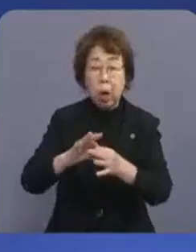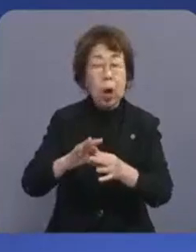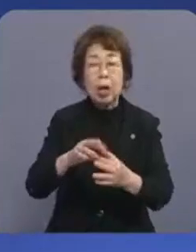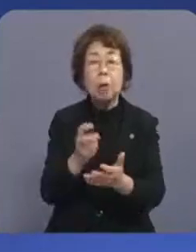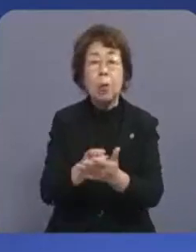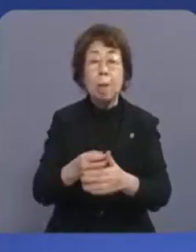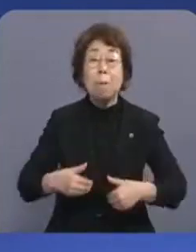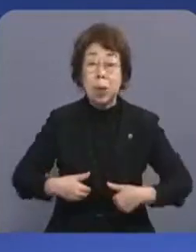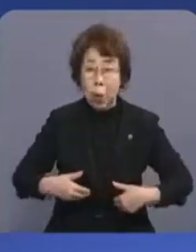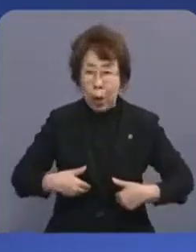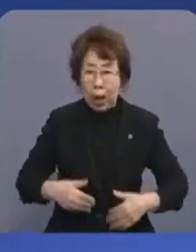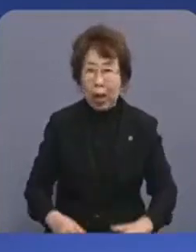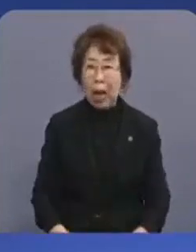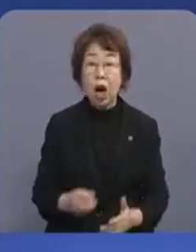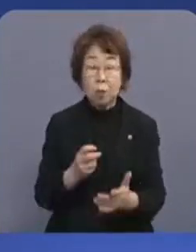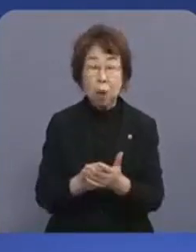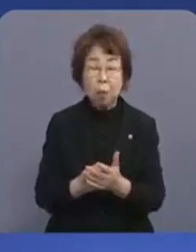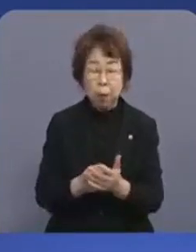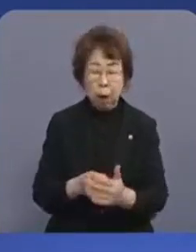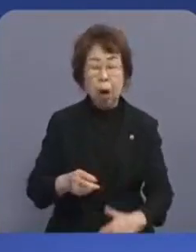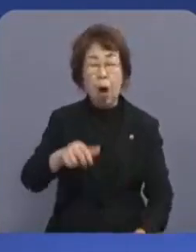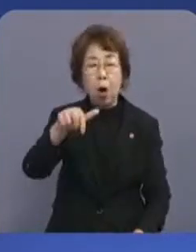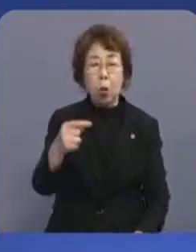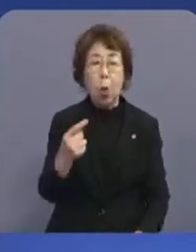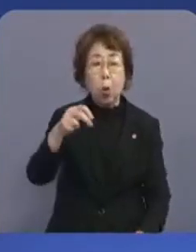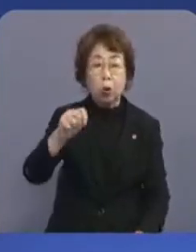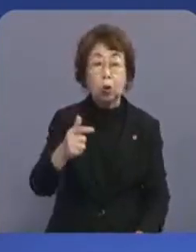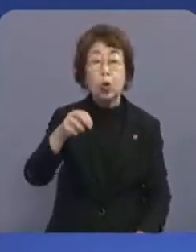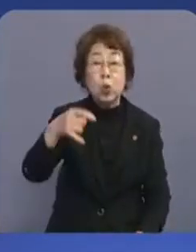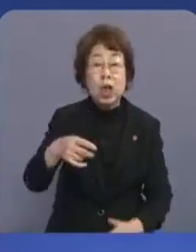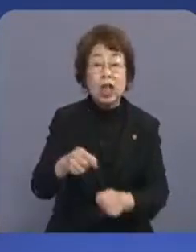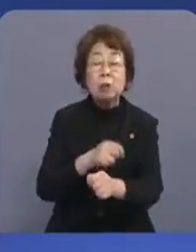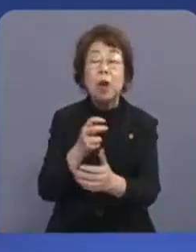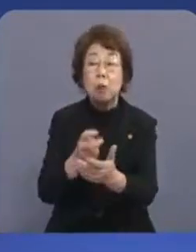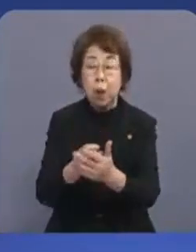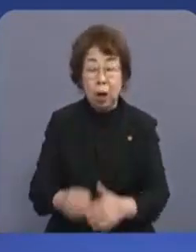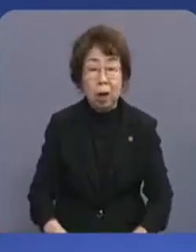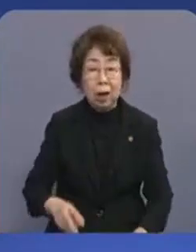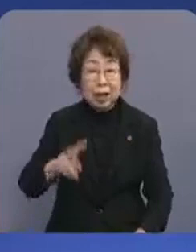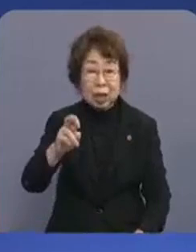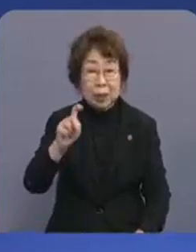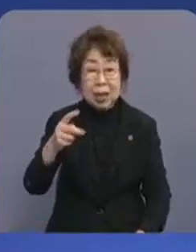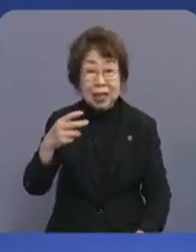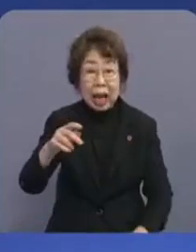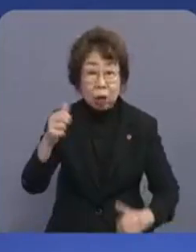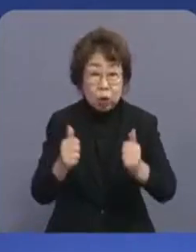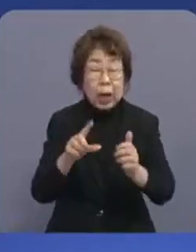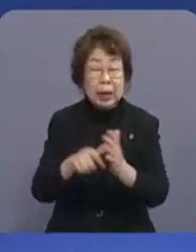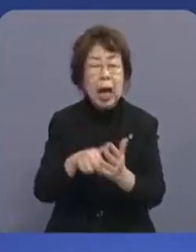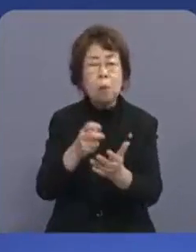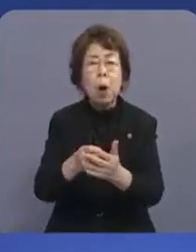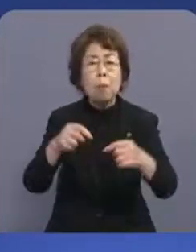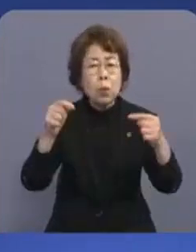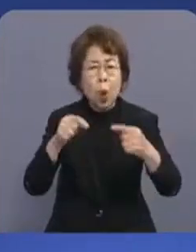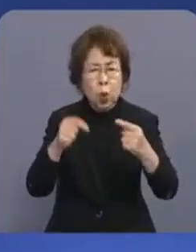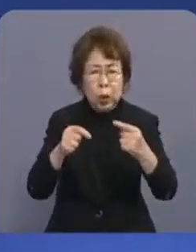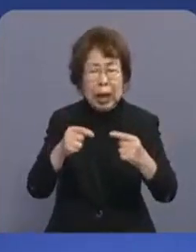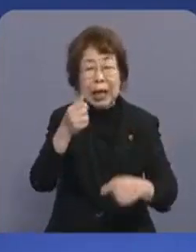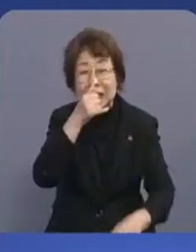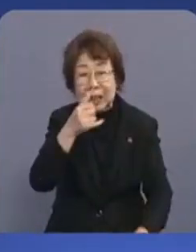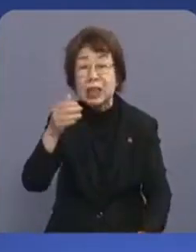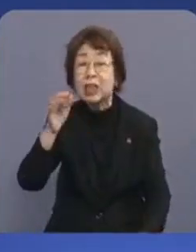필요합니다 그 법이 고준위 방사성 특별 법인데요 어 20일때 국회에서도 역시이 법에 대한 논의가 이뤄지긴